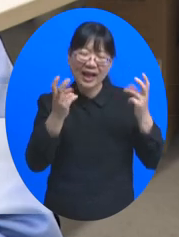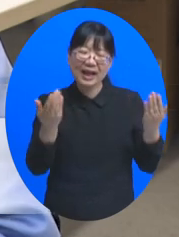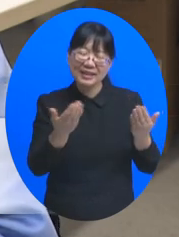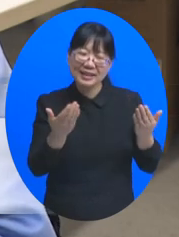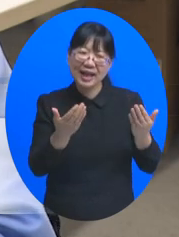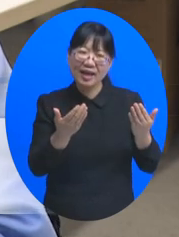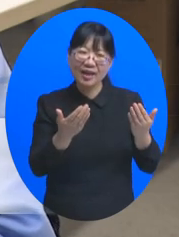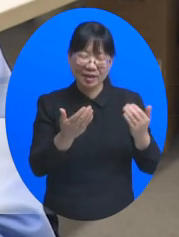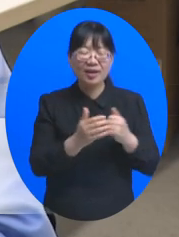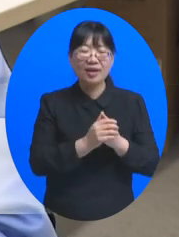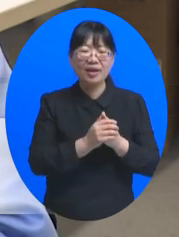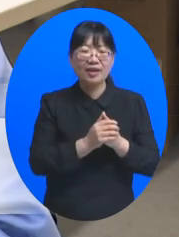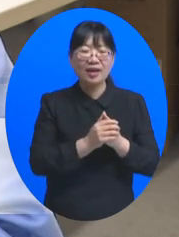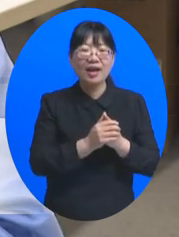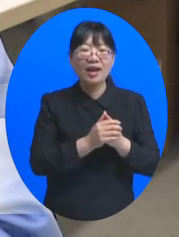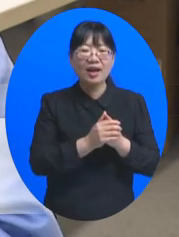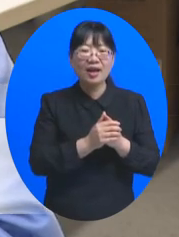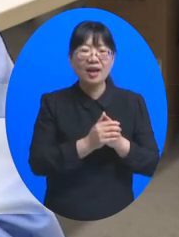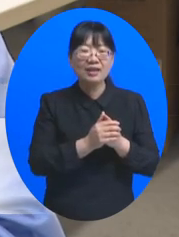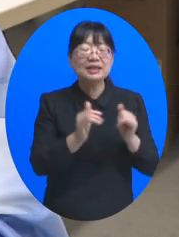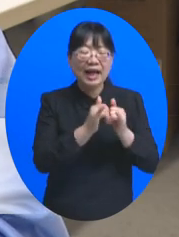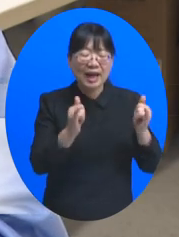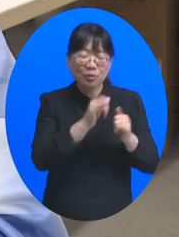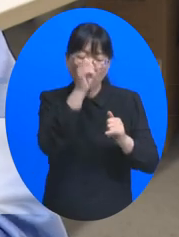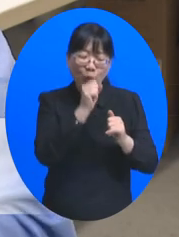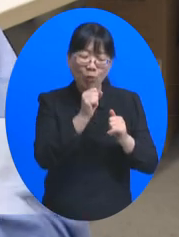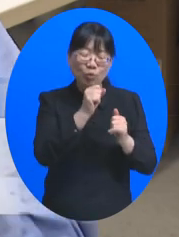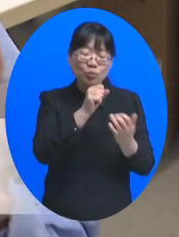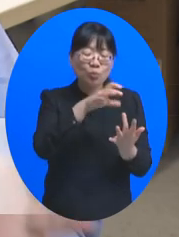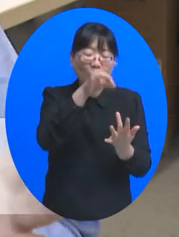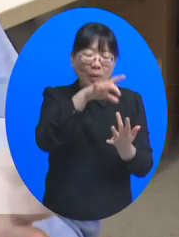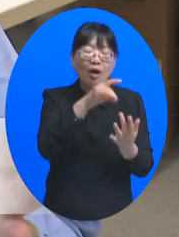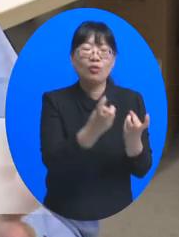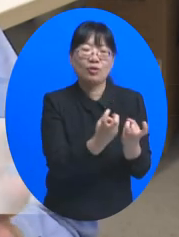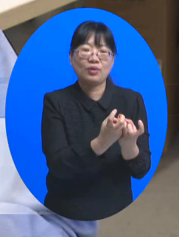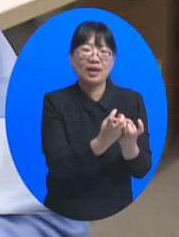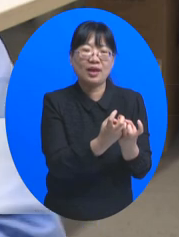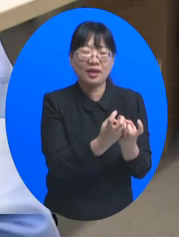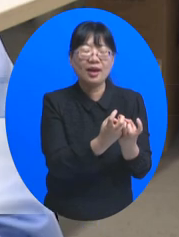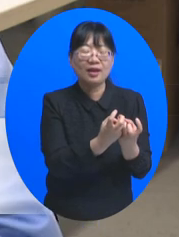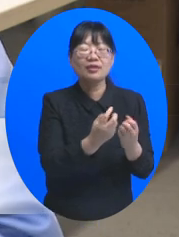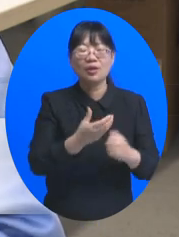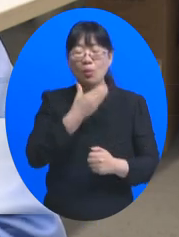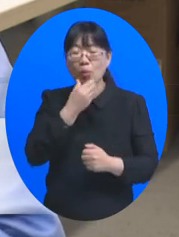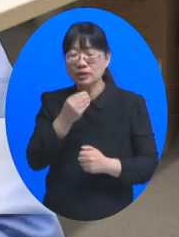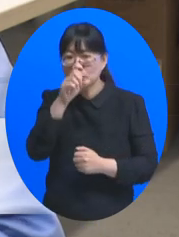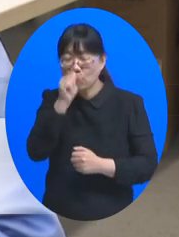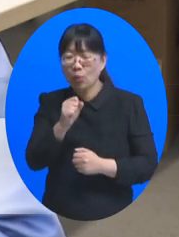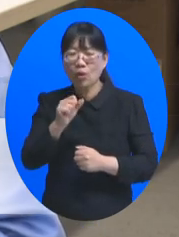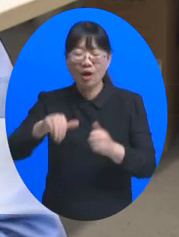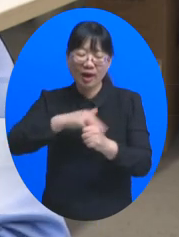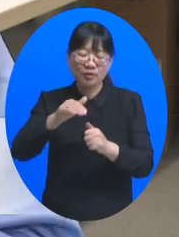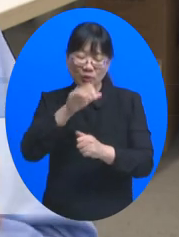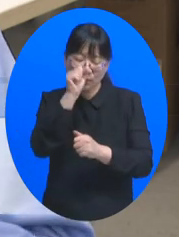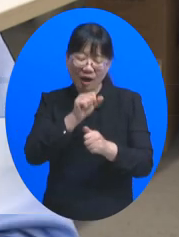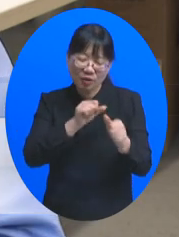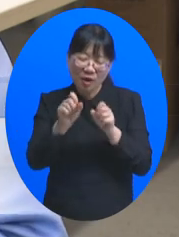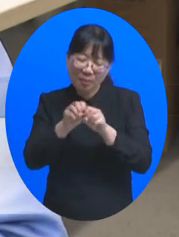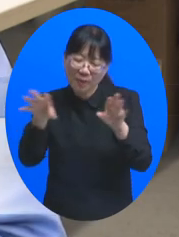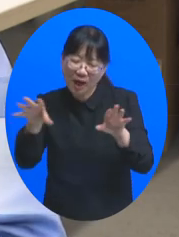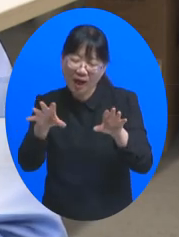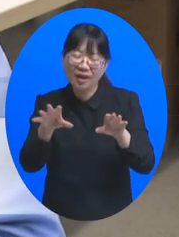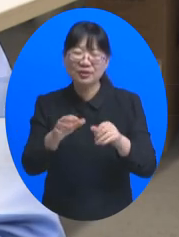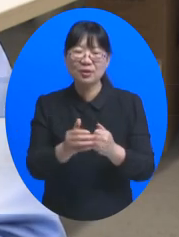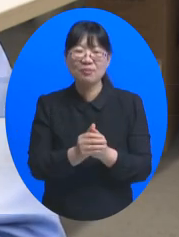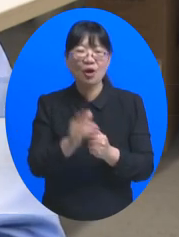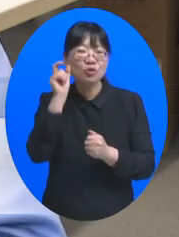괜찮은 좋은 사람들을 많이 모을까 하다가 그게 복지가 좋다고 회사 환경이 좋다고 소문이 나야 좀 좋은 사람들이 많이